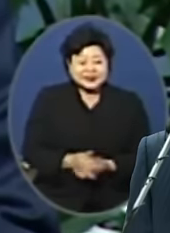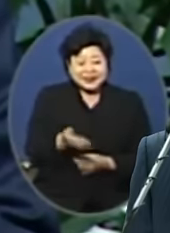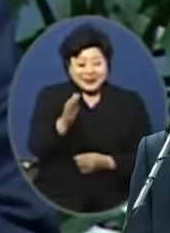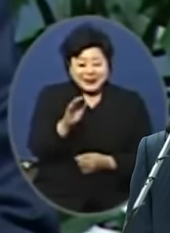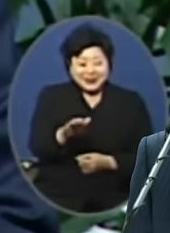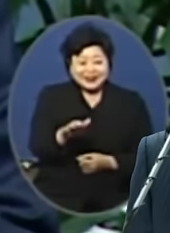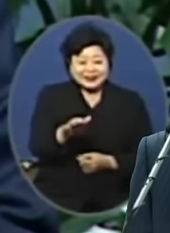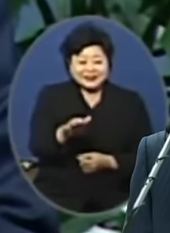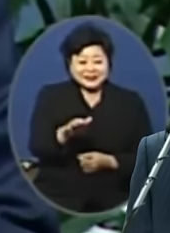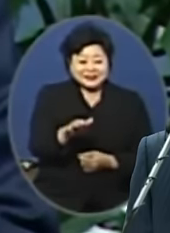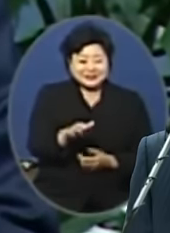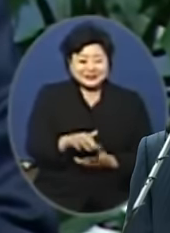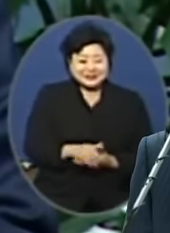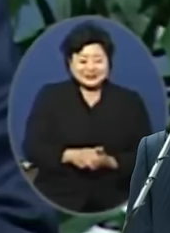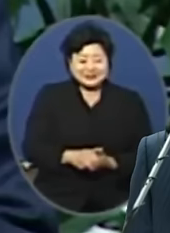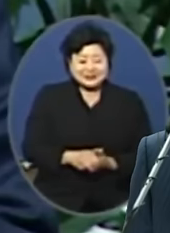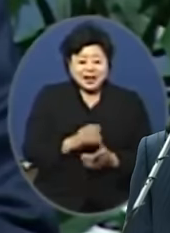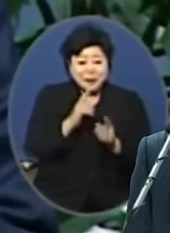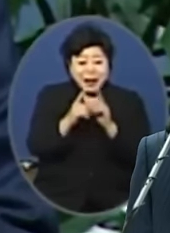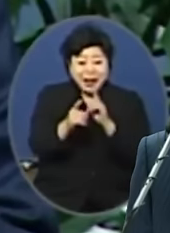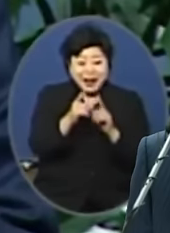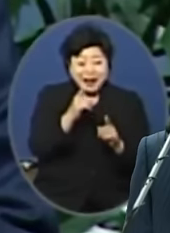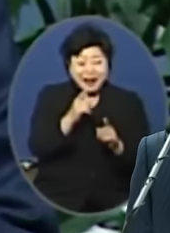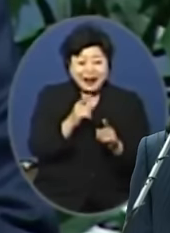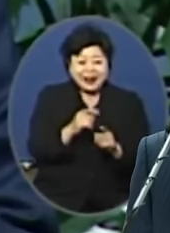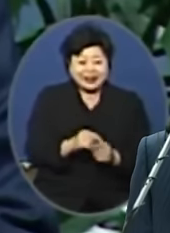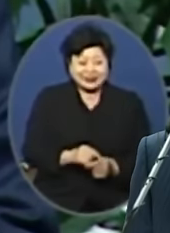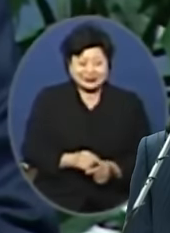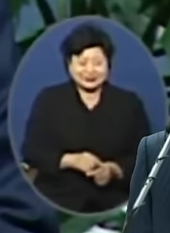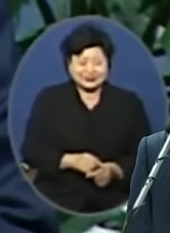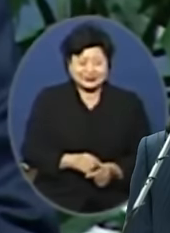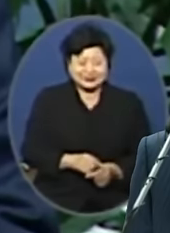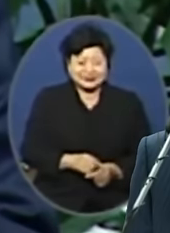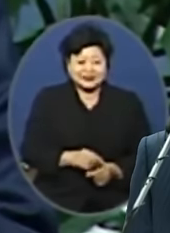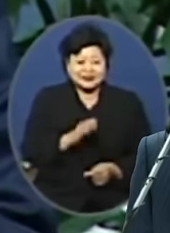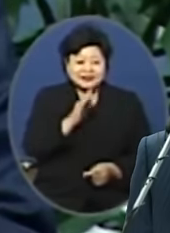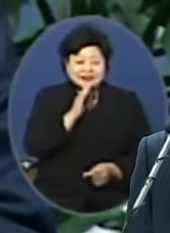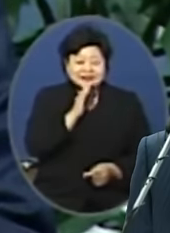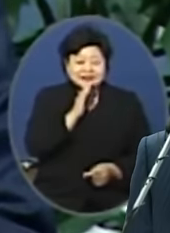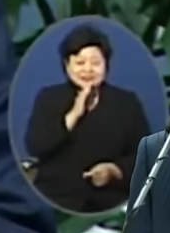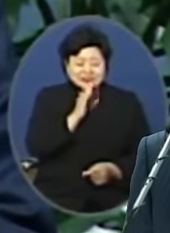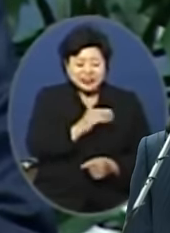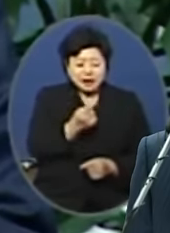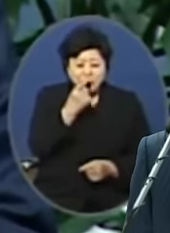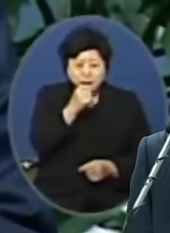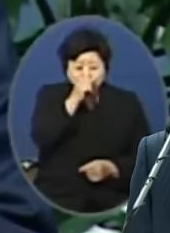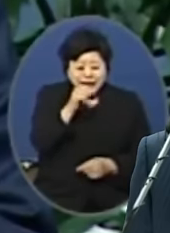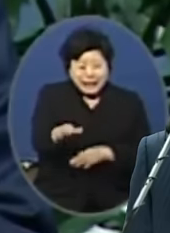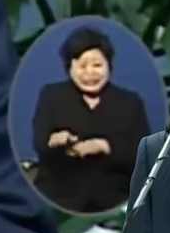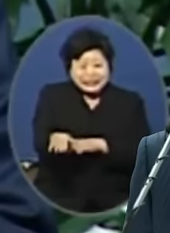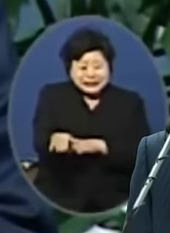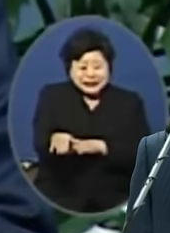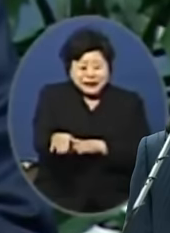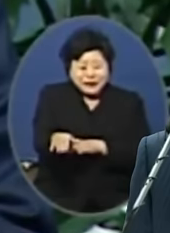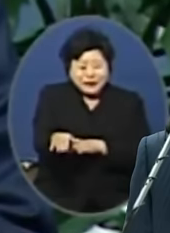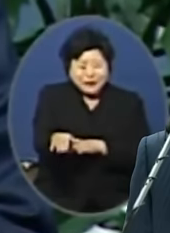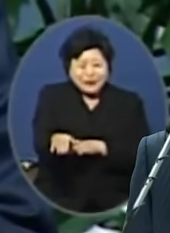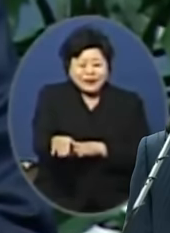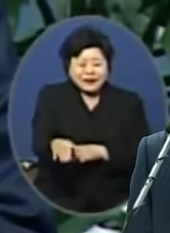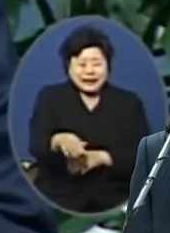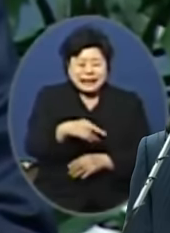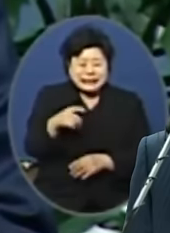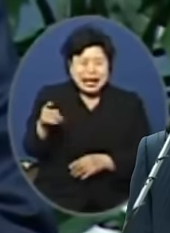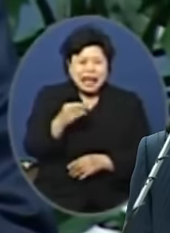그런데 그 말을 표준어를 배우면 좋은데 시골에서 아주